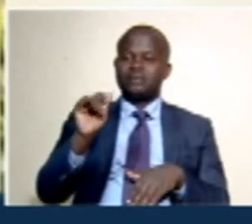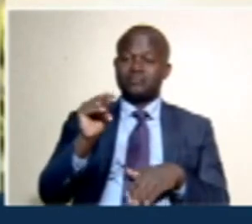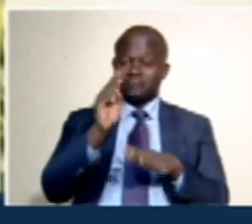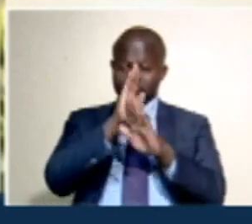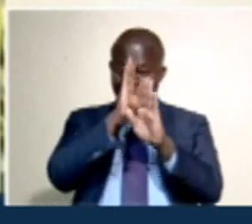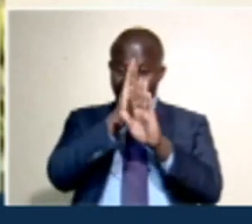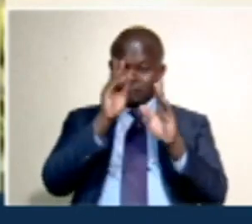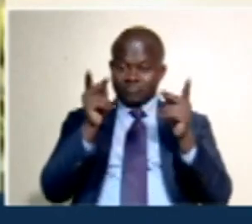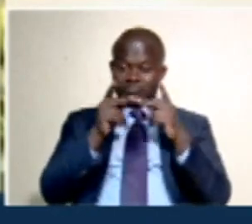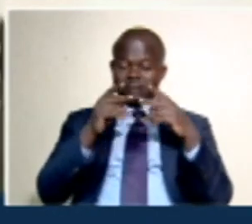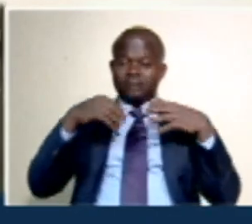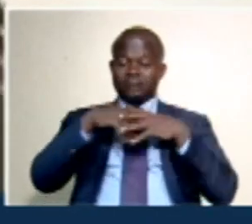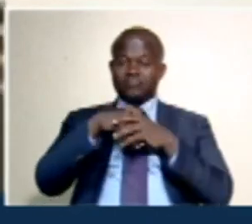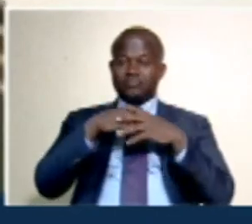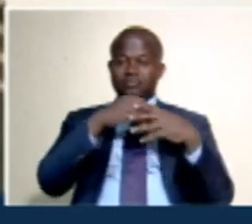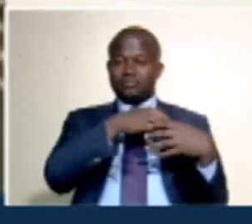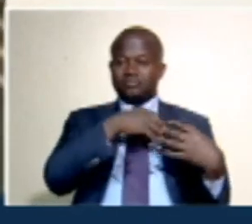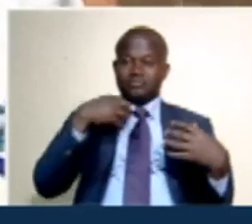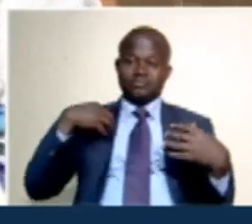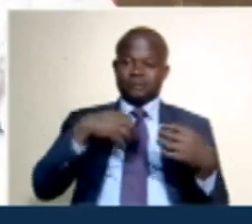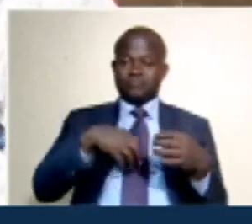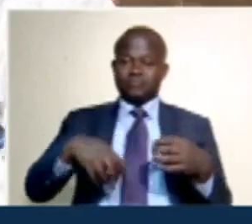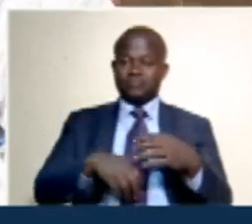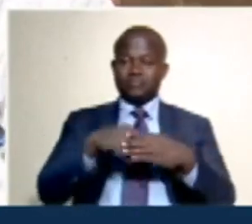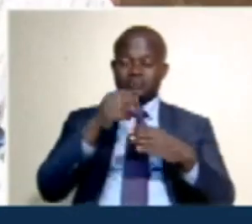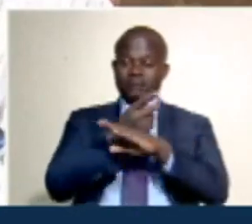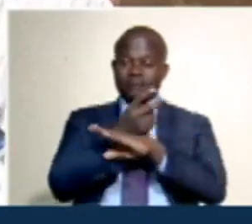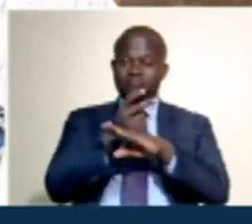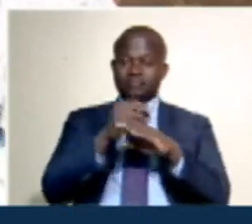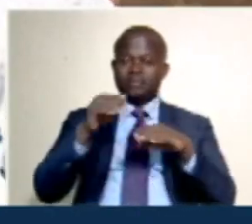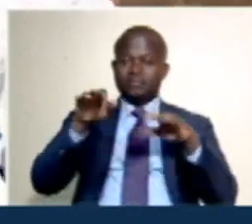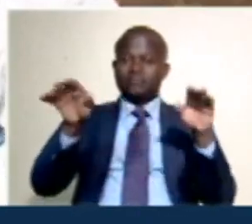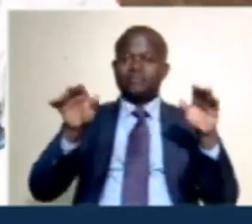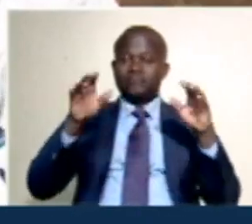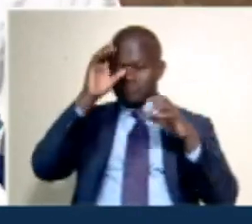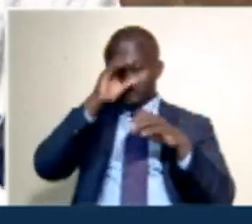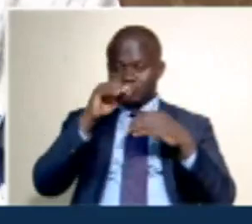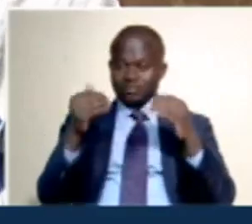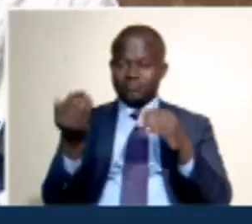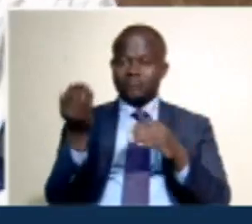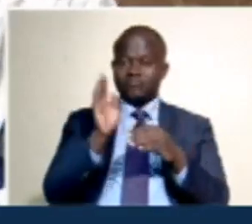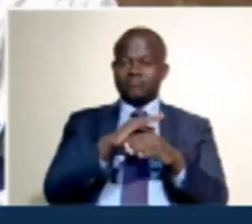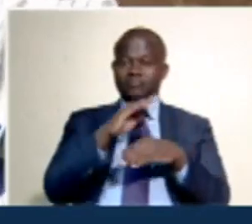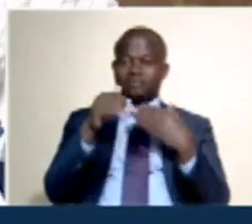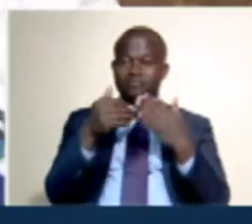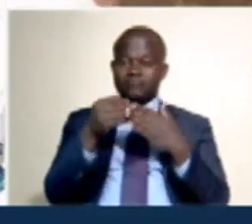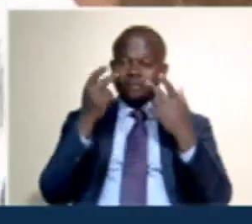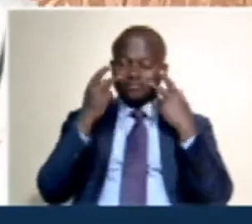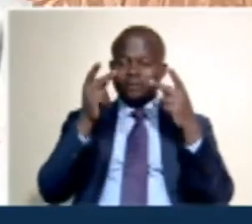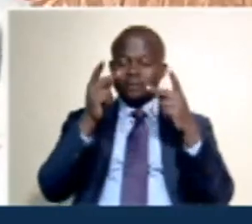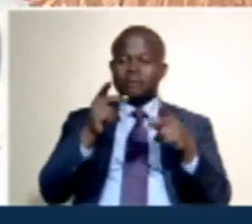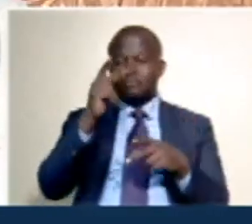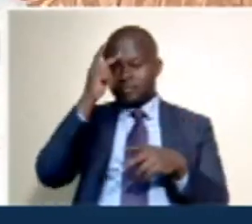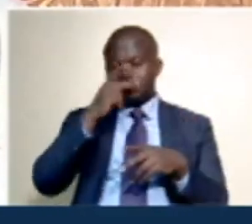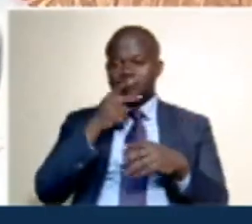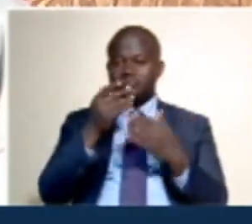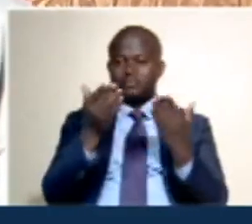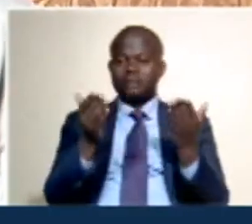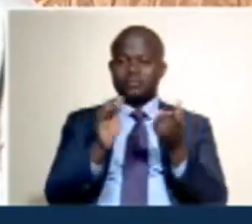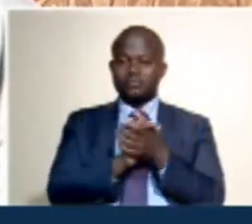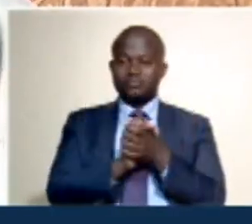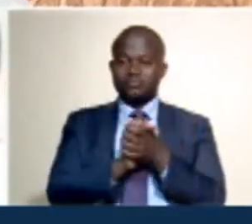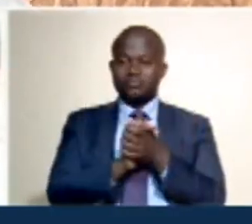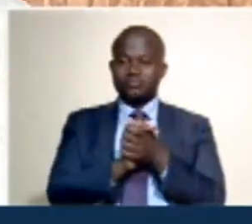gihuru cyabagamo ingwe ebyiri ariko ngo muri ayo masaha zari zagiye guhiga mu kugaruka kwazo zasanzwe mu byiyaho ya nyamaswa